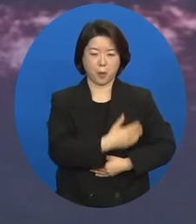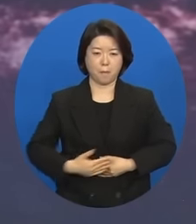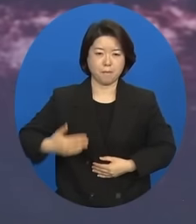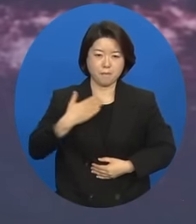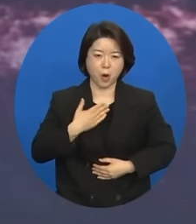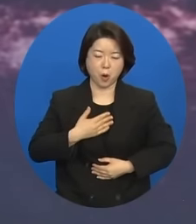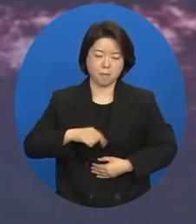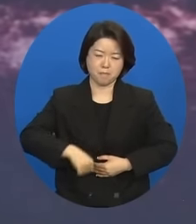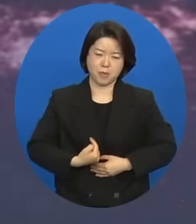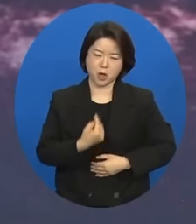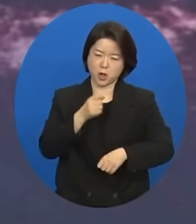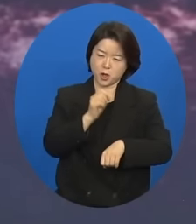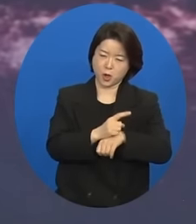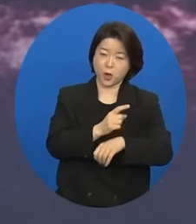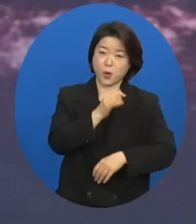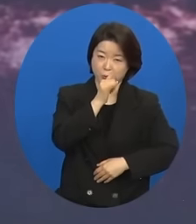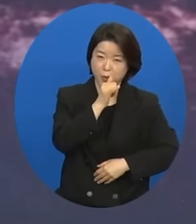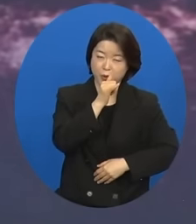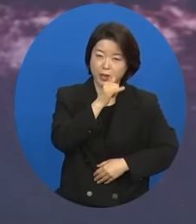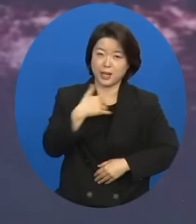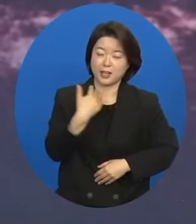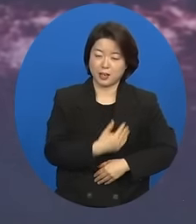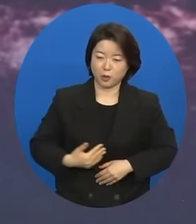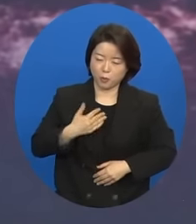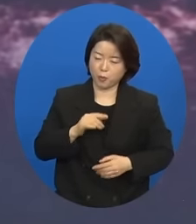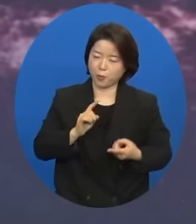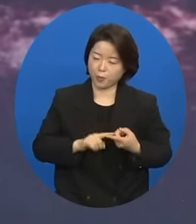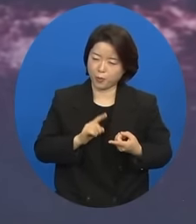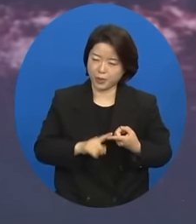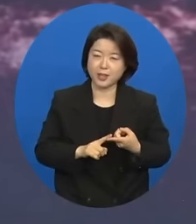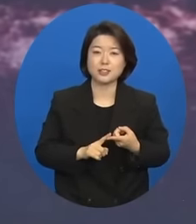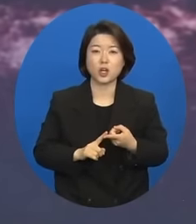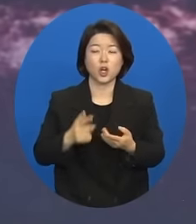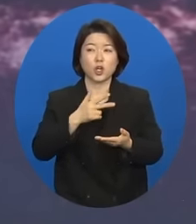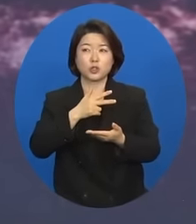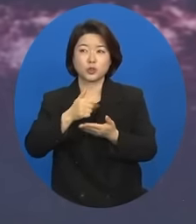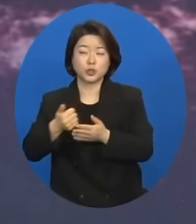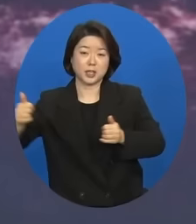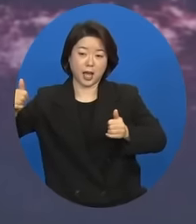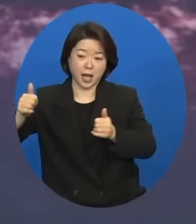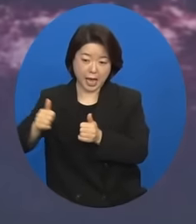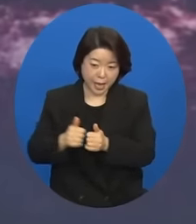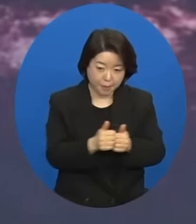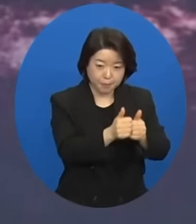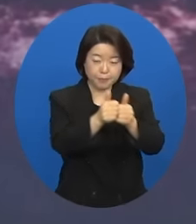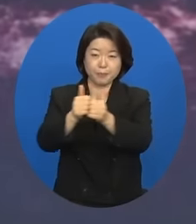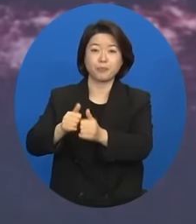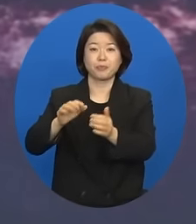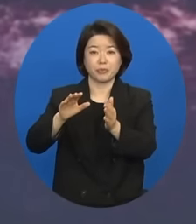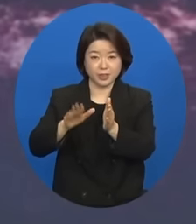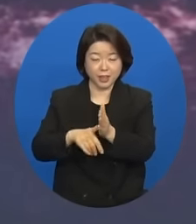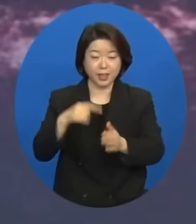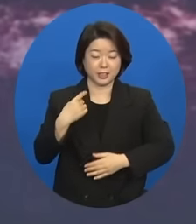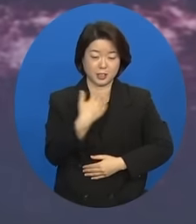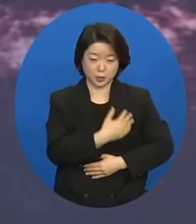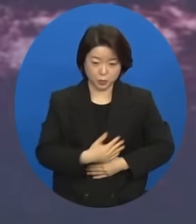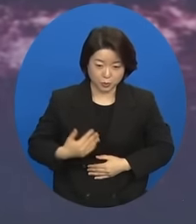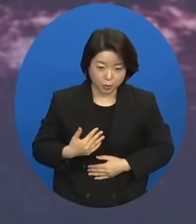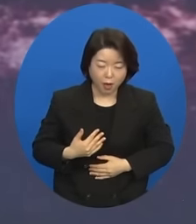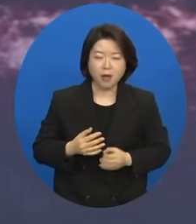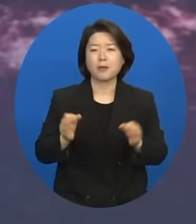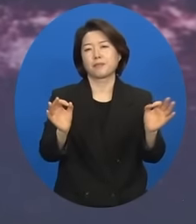본성이 있어서 그 육신의 본성이 주님과 함께 동행하는 가운데 이제는 그 본성이 다